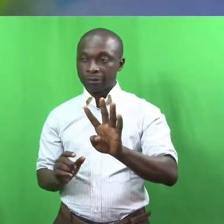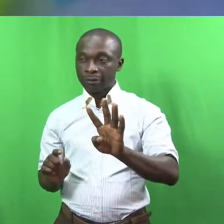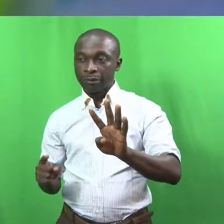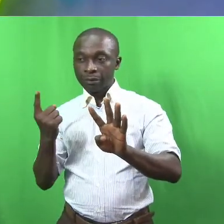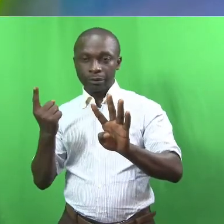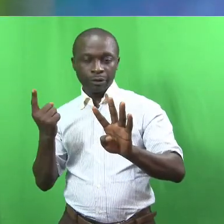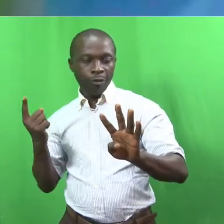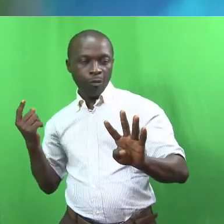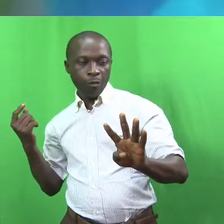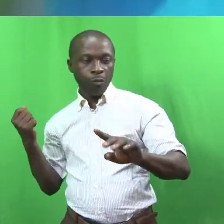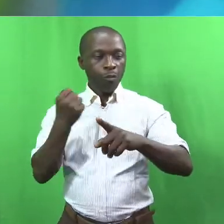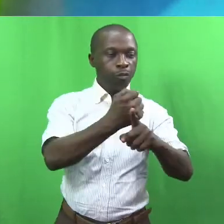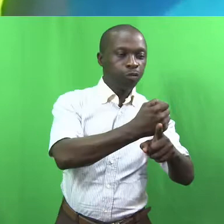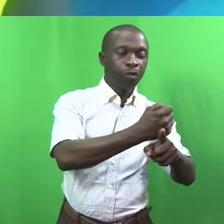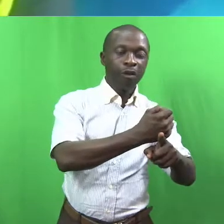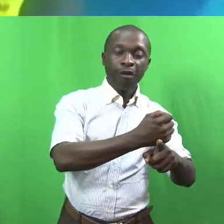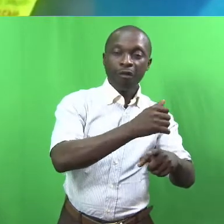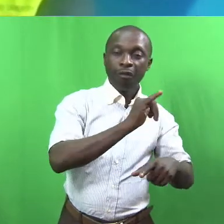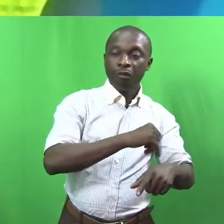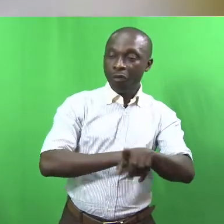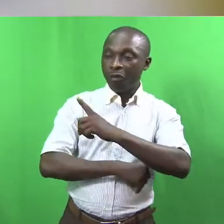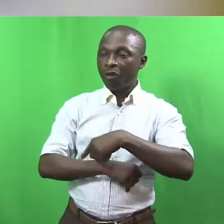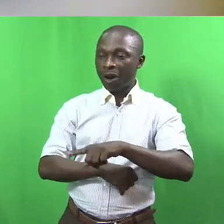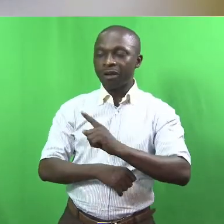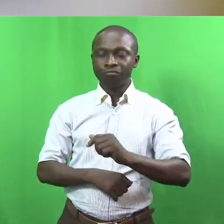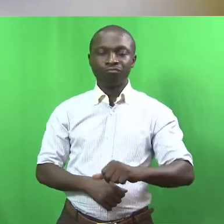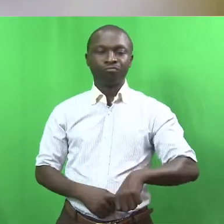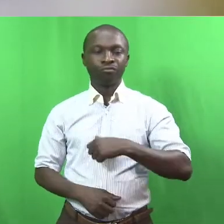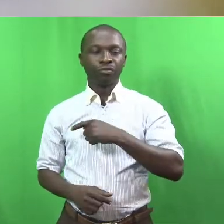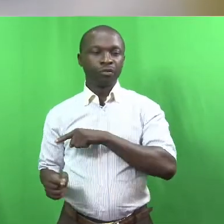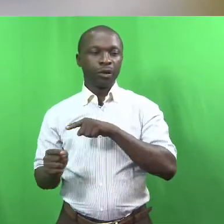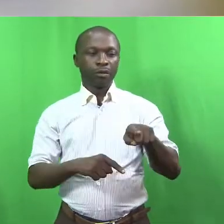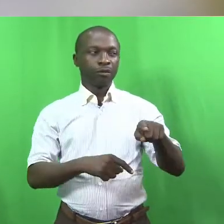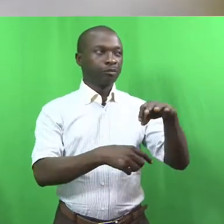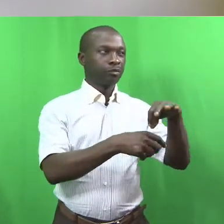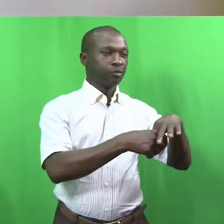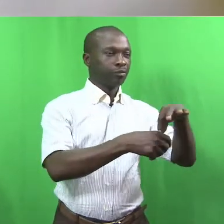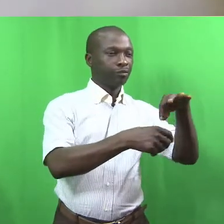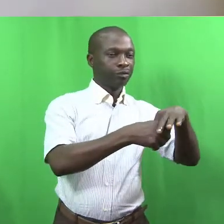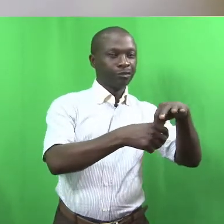fierté et satisfaction leur devoir de citoyen.